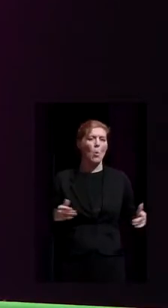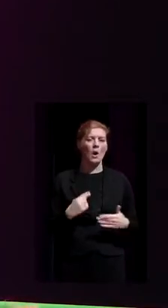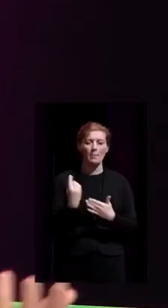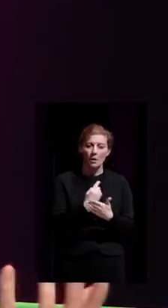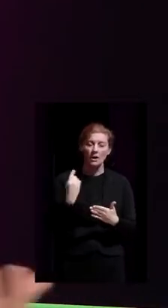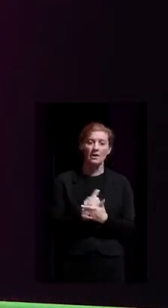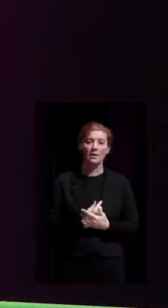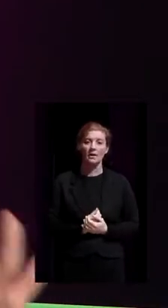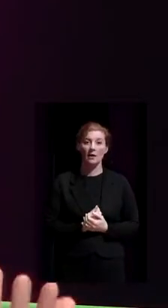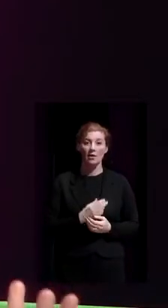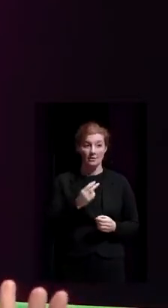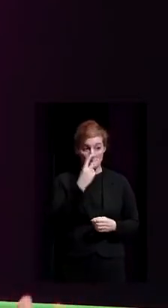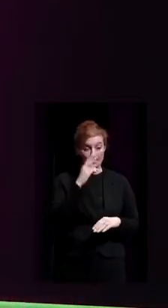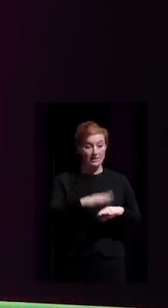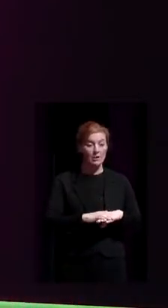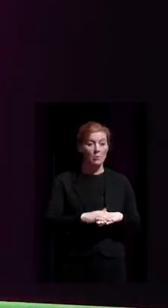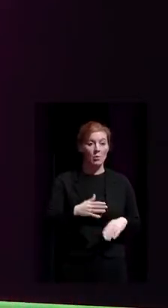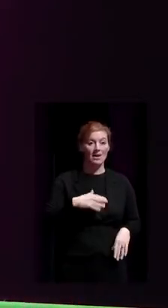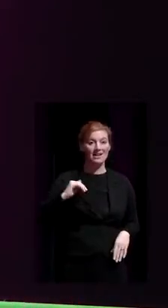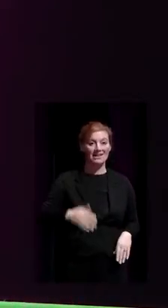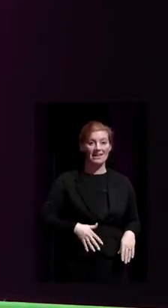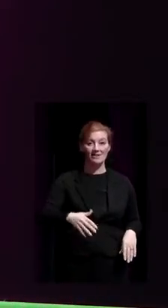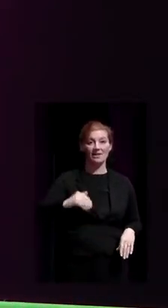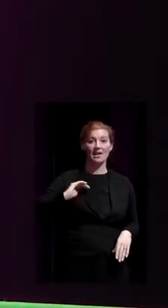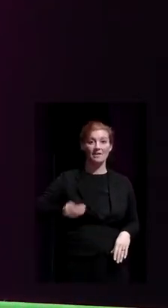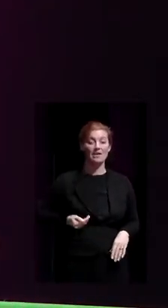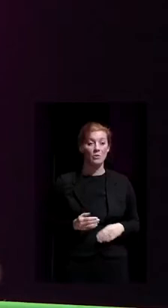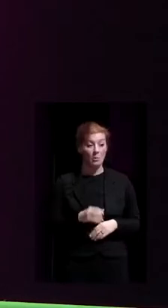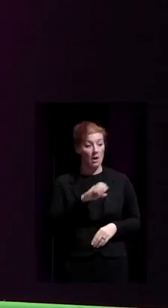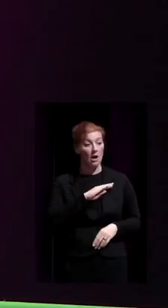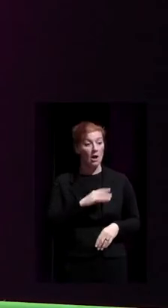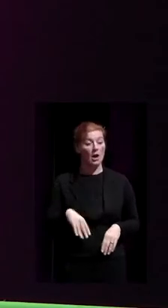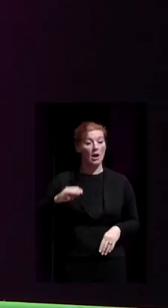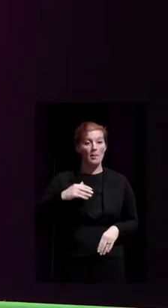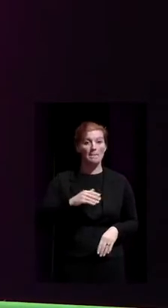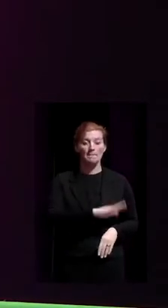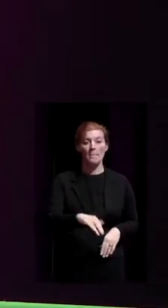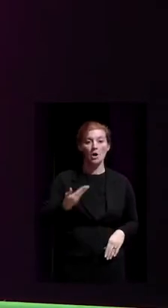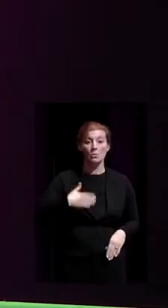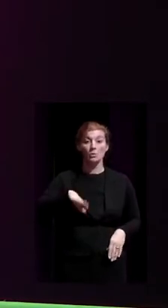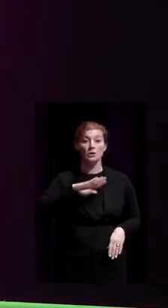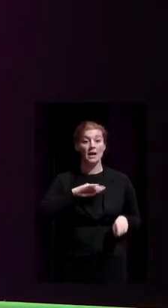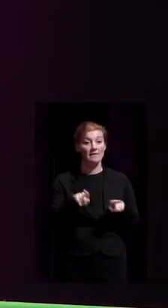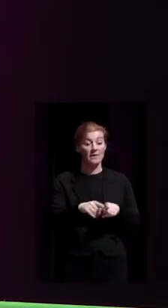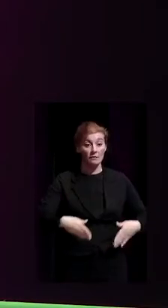med gravida kvinnor, mödra, barnhälsovård och att ha en barnmorska vid födseln som vi svenskar är så väldigt bra på. Sen handlar det om